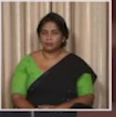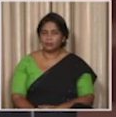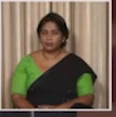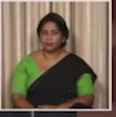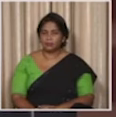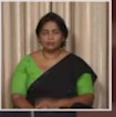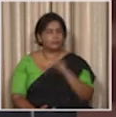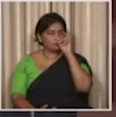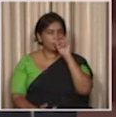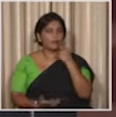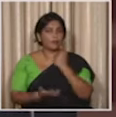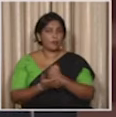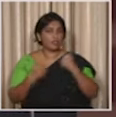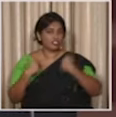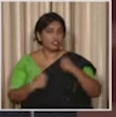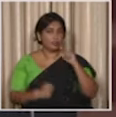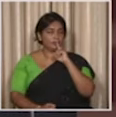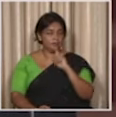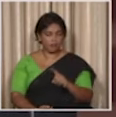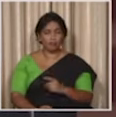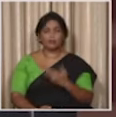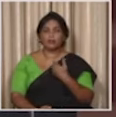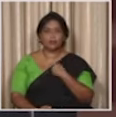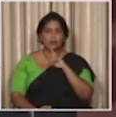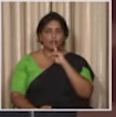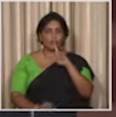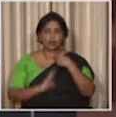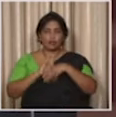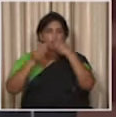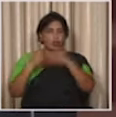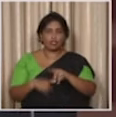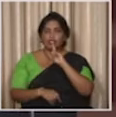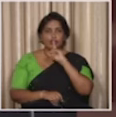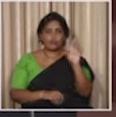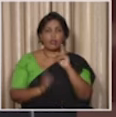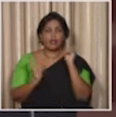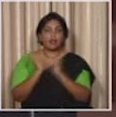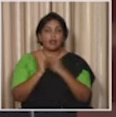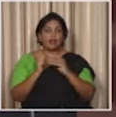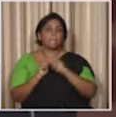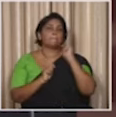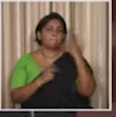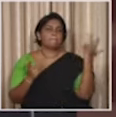මං දැක්ක මහා බැංකුව අධිපතිතුමා කියනවා මම කිව්වේ නැහැ රට බංගලොත් කියන බංකුවේ නැහැ කියවන්න බෑ කියන කරු.